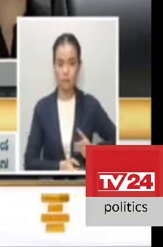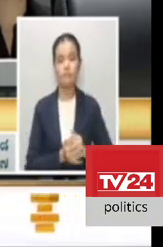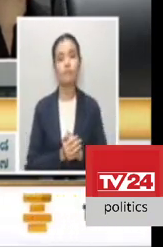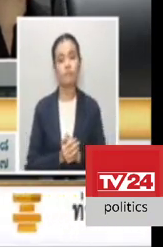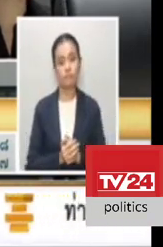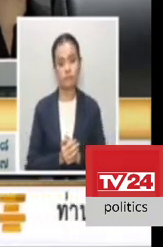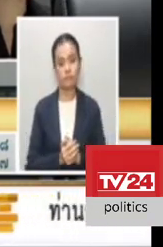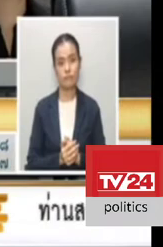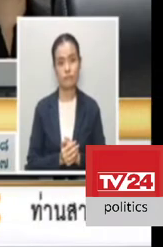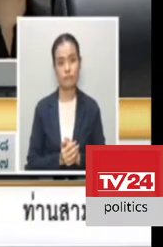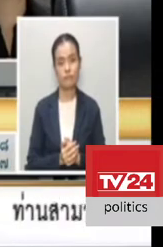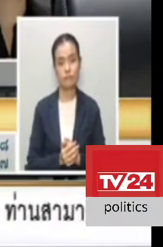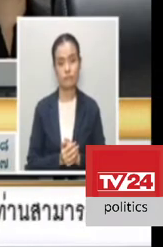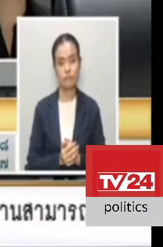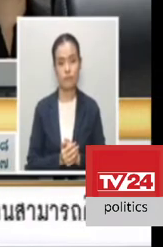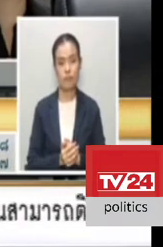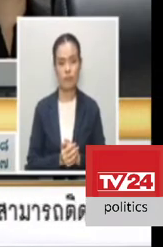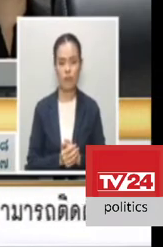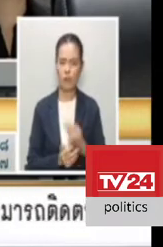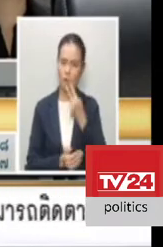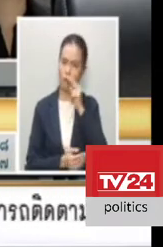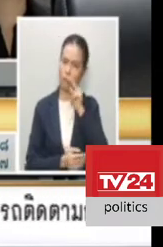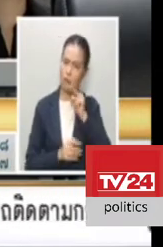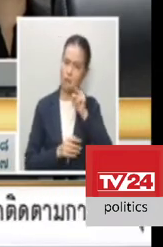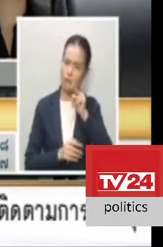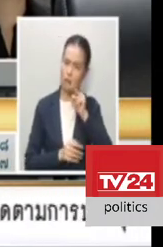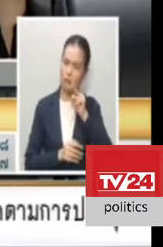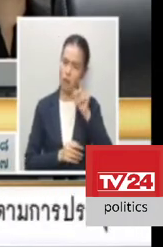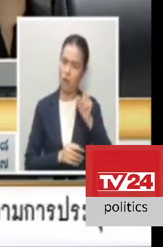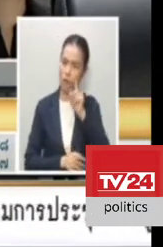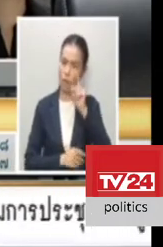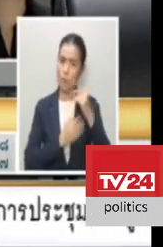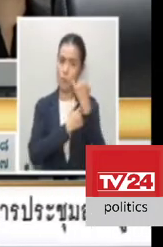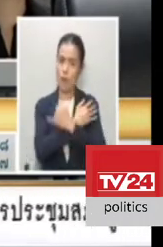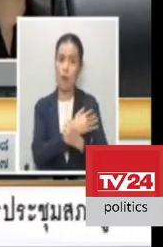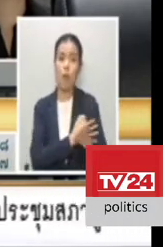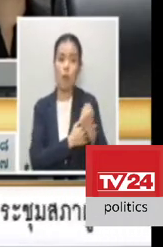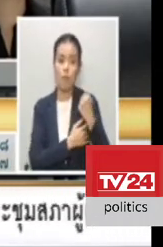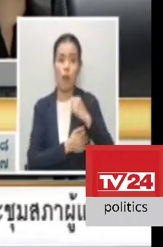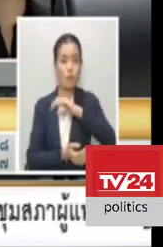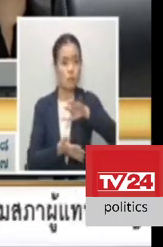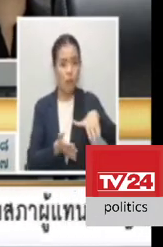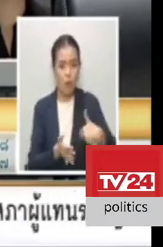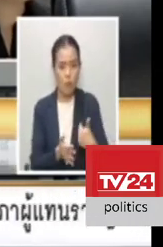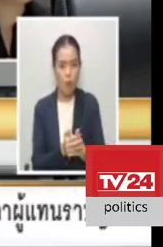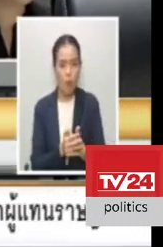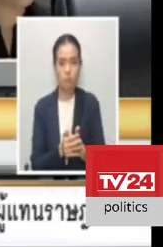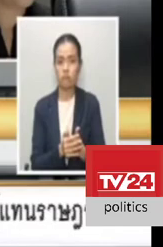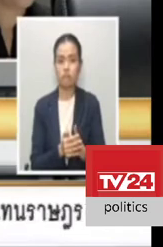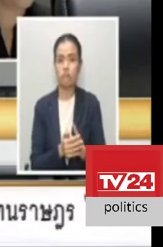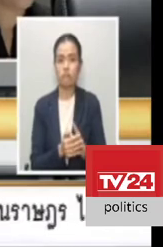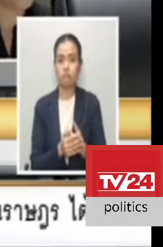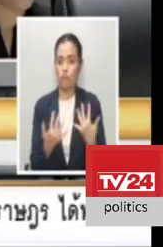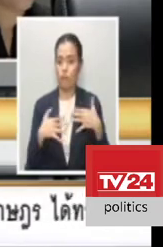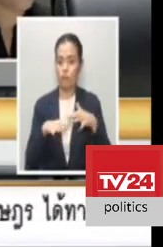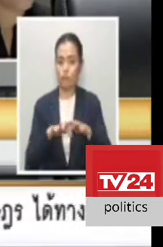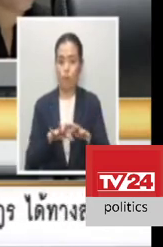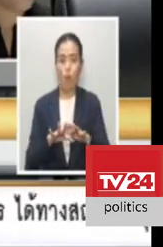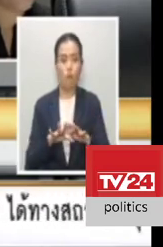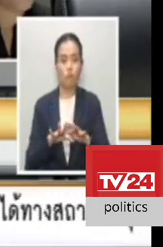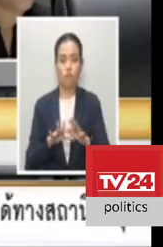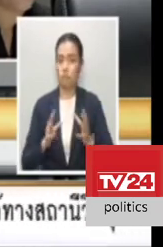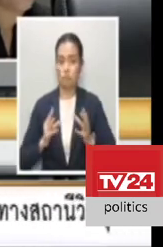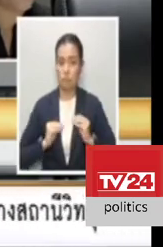งเป็นที่น่าสังเกตว่าประเทศมหาอำนาจเหล่านี้ค่ะได้ปฏิเสธการเข้าร่วมการประชุม